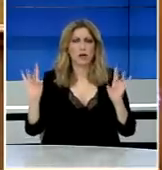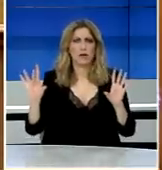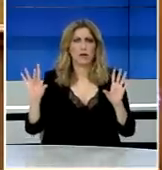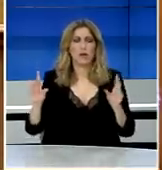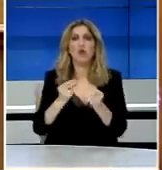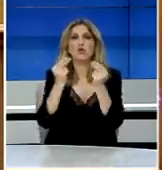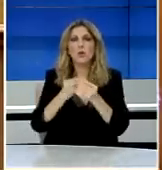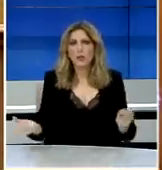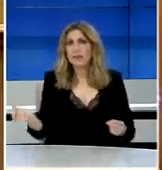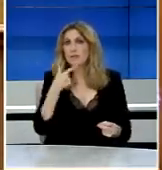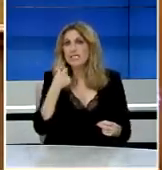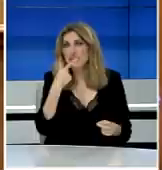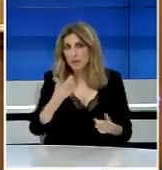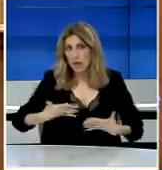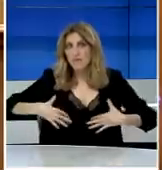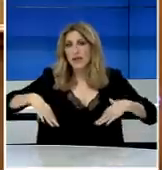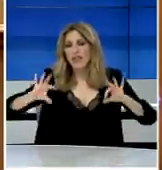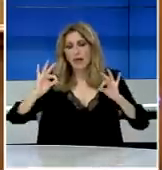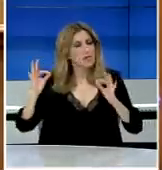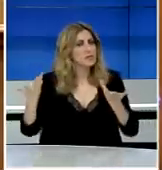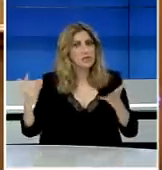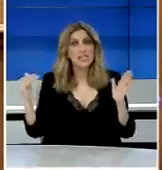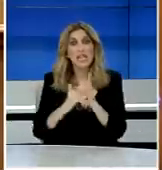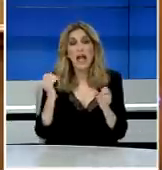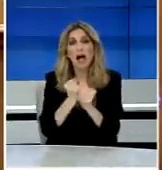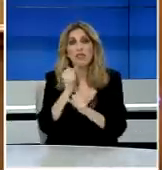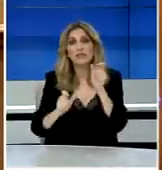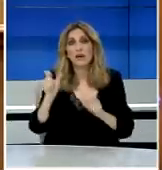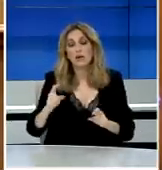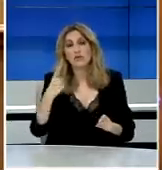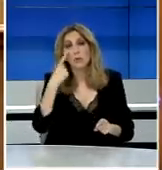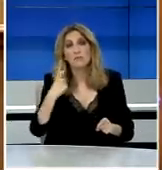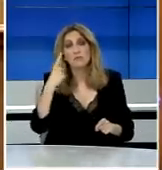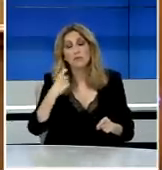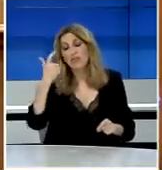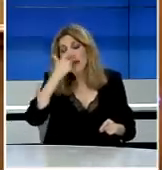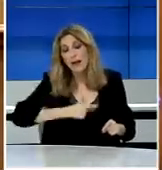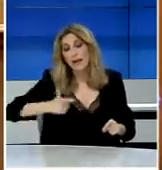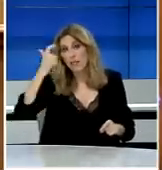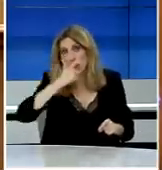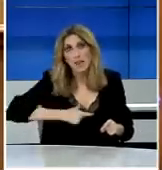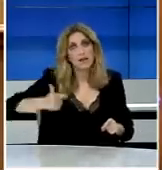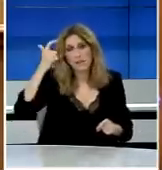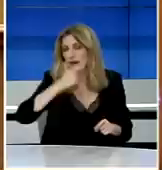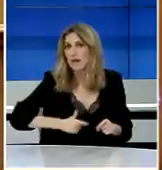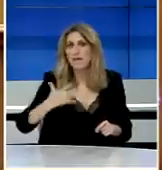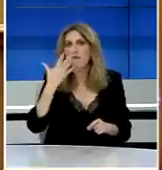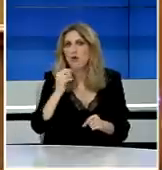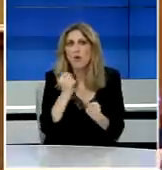το μαύρο κλάμα χιλιάδων εργαζομένων. Που βεβαίως δεν θα μπορούν οι επιχειρηματίες να τους κρατήσουν και θα τους